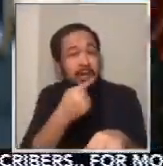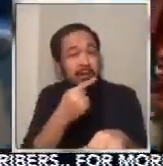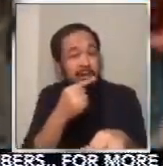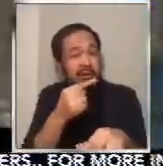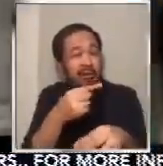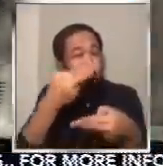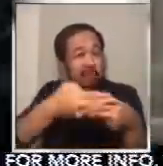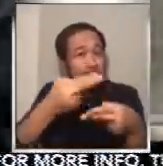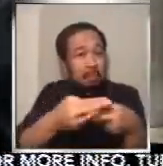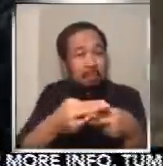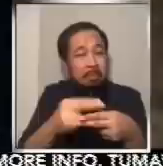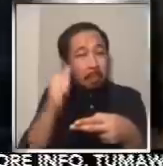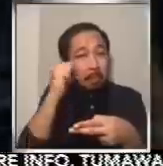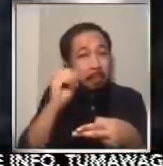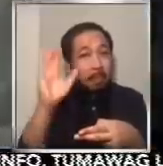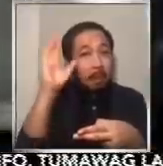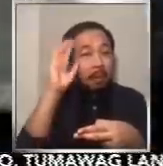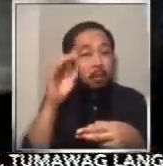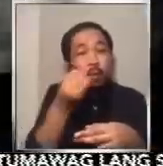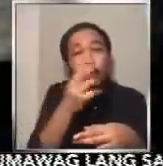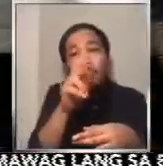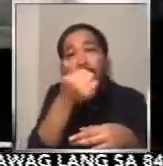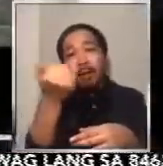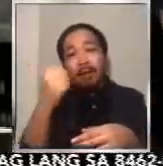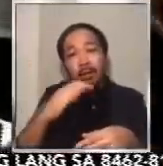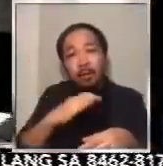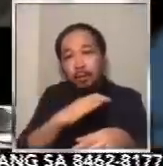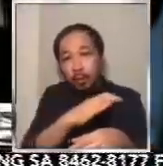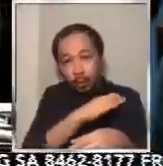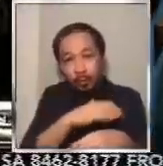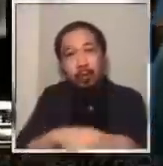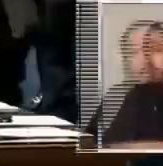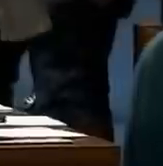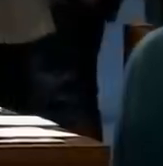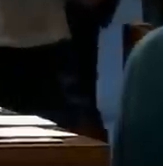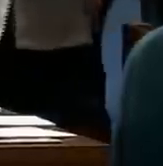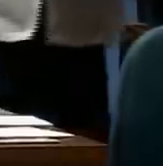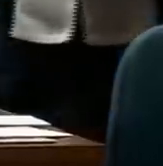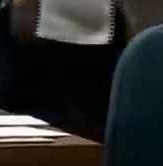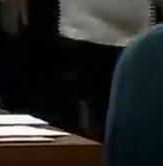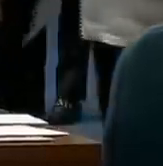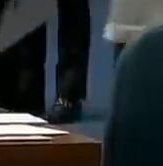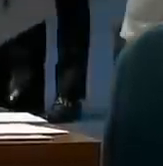at kahit sinong kongresista. Victoria Tulad, Nakatutok, 24 Oras.